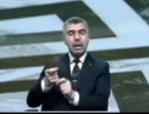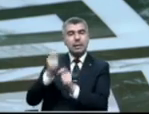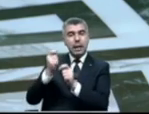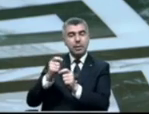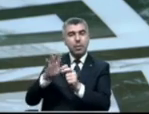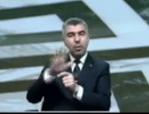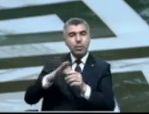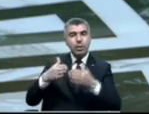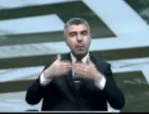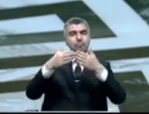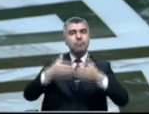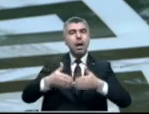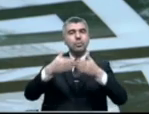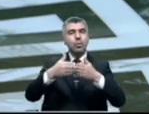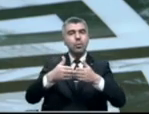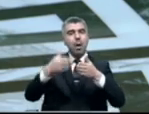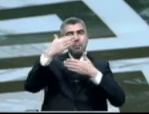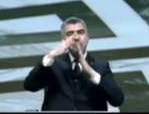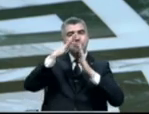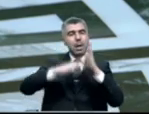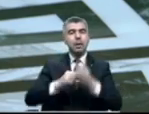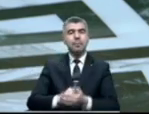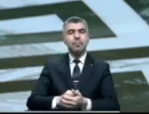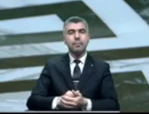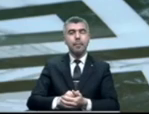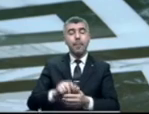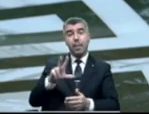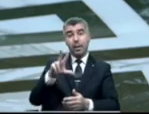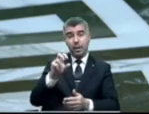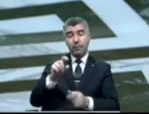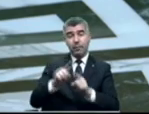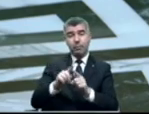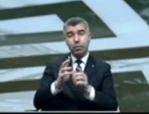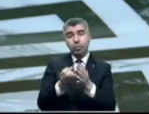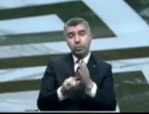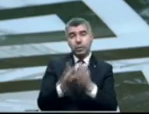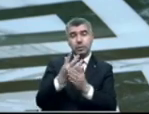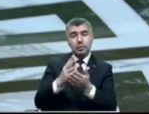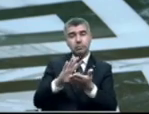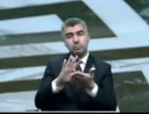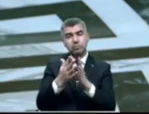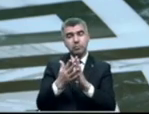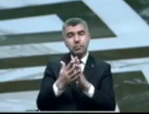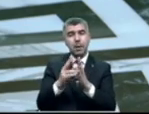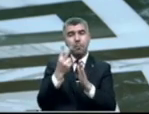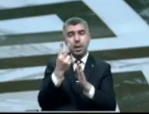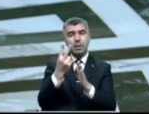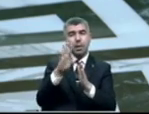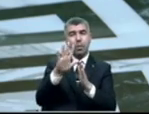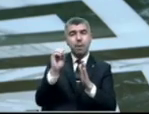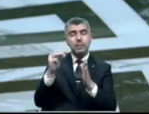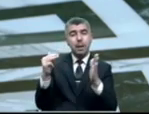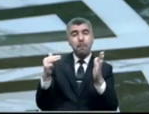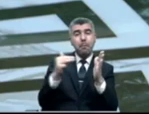المفرغة بالموانئ الوطنية. وعرف الاستثمار في هذا المجال تطور ملحوظ، حيث انتقل ب 250